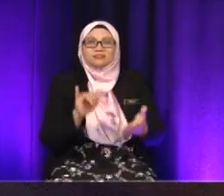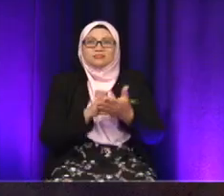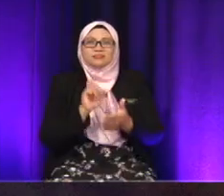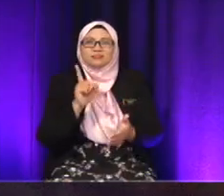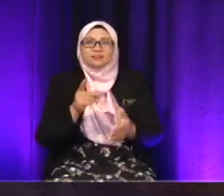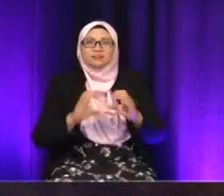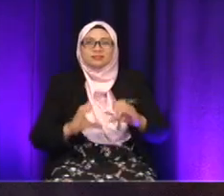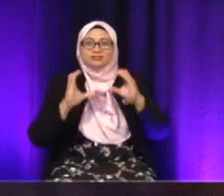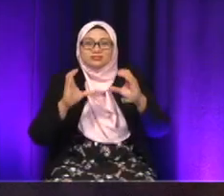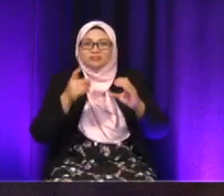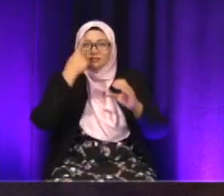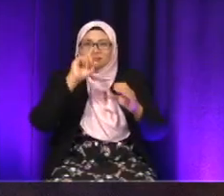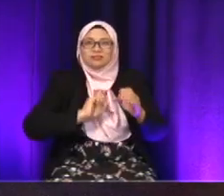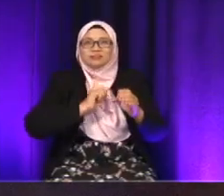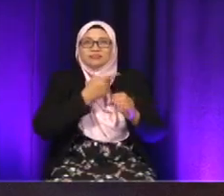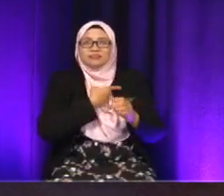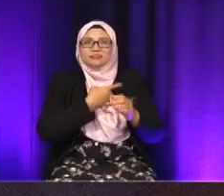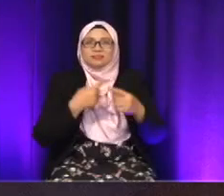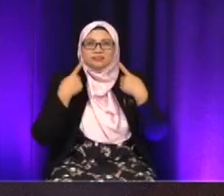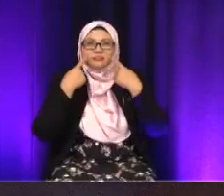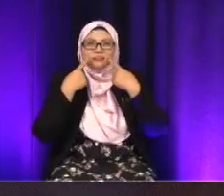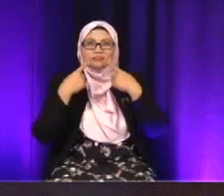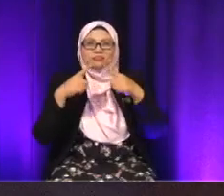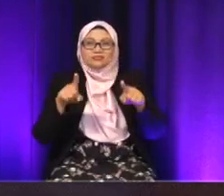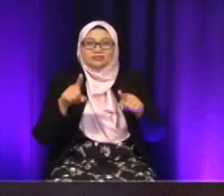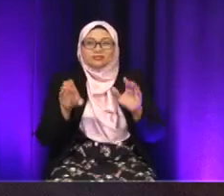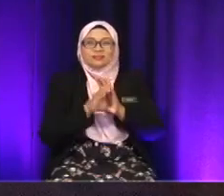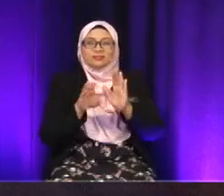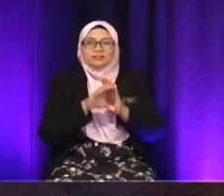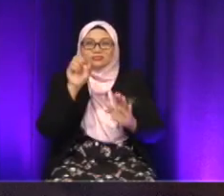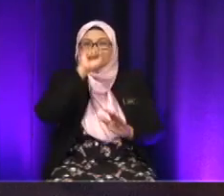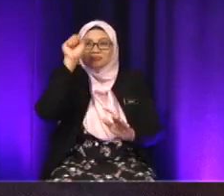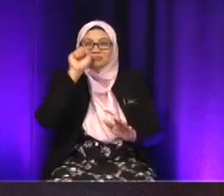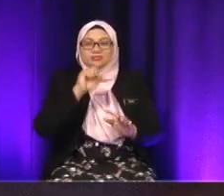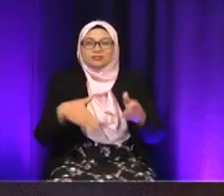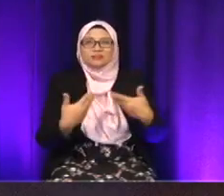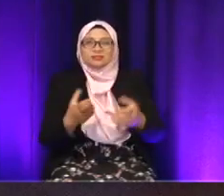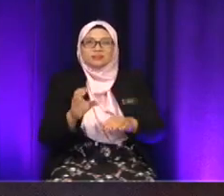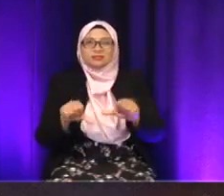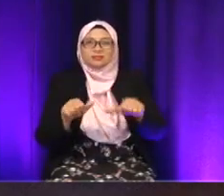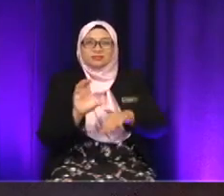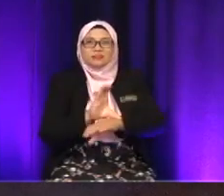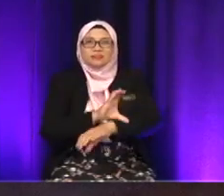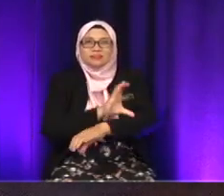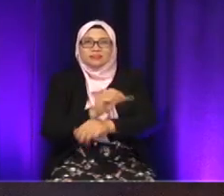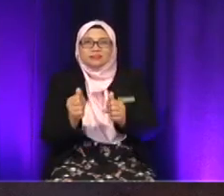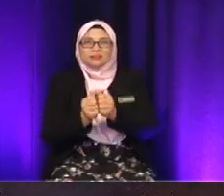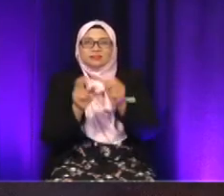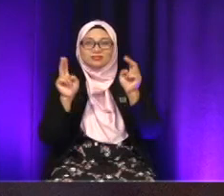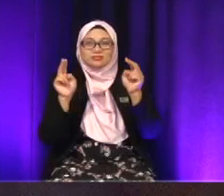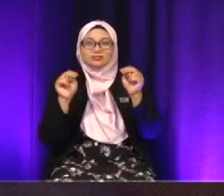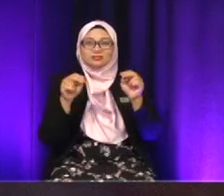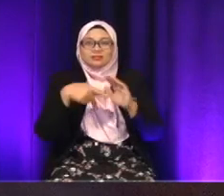untuk kita menjawab contoh soal lain bagi mata pelajaran sains komputer dengan topik kita